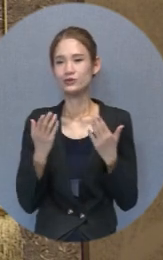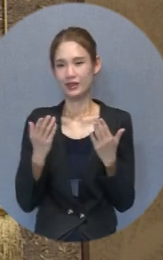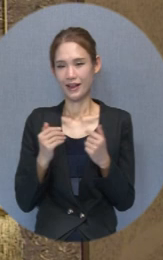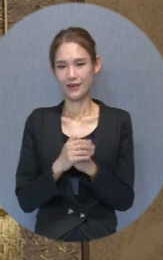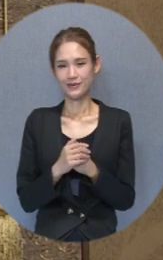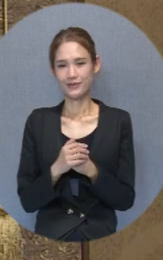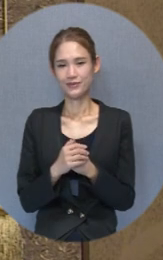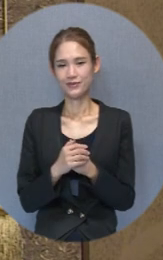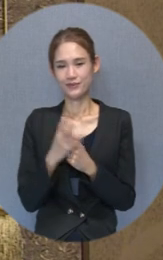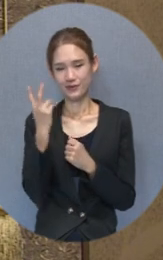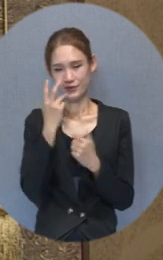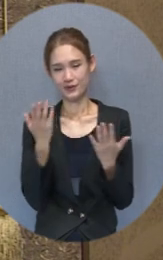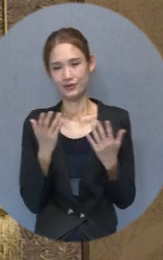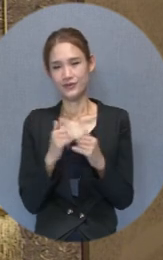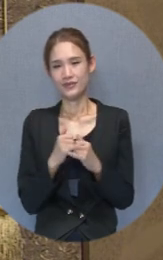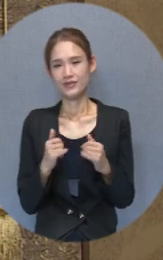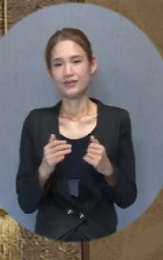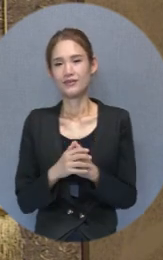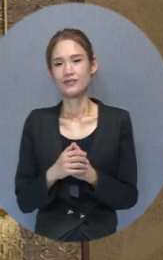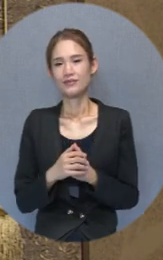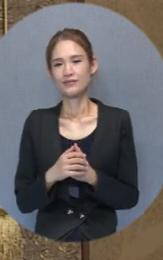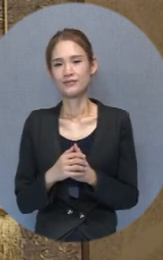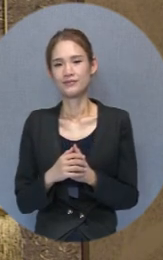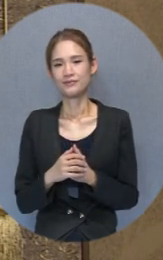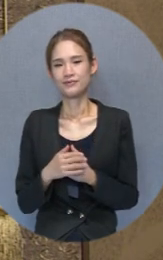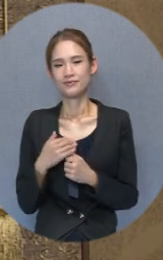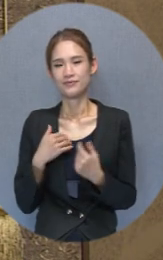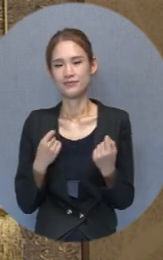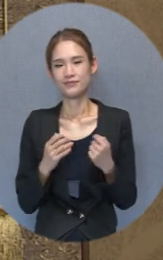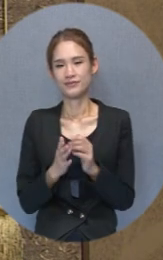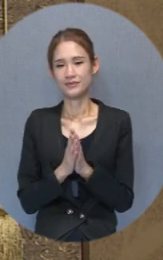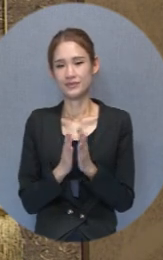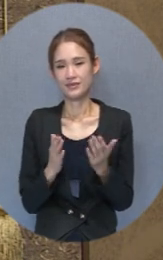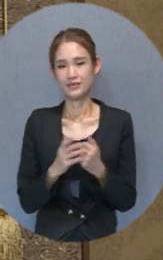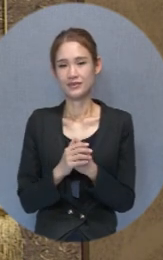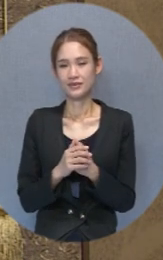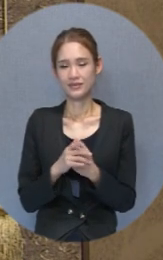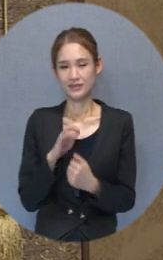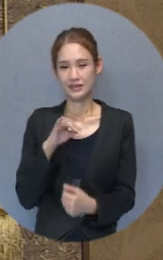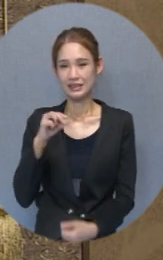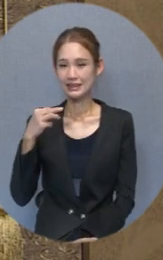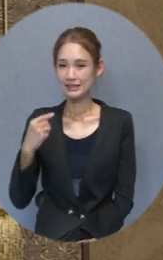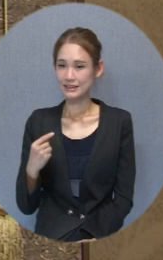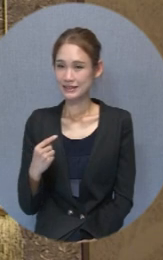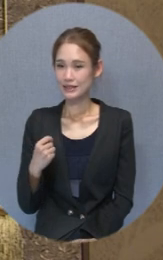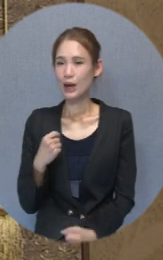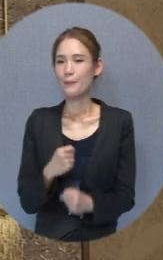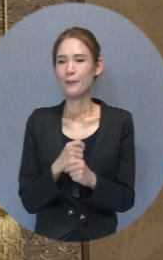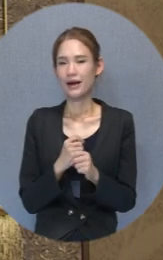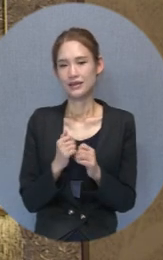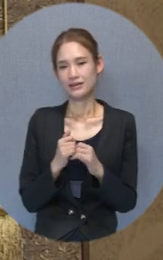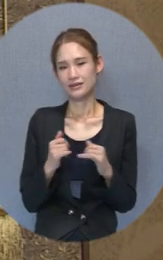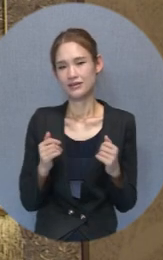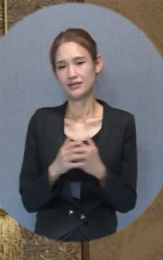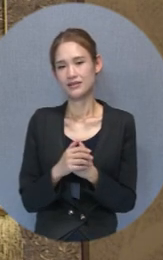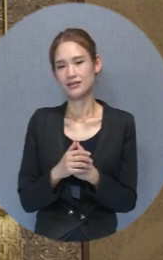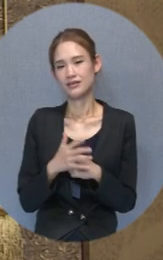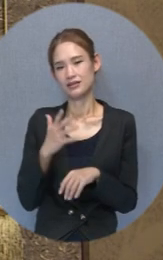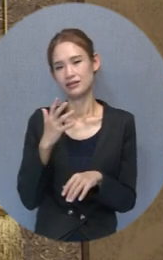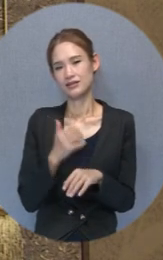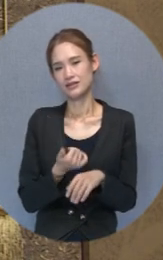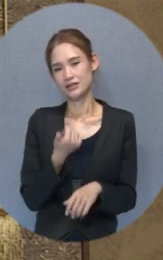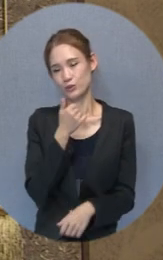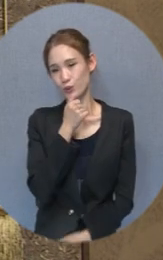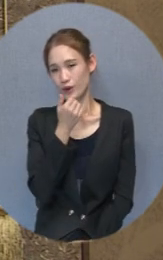검수 작업을 하시는 네, 네. 그래서 저희가 책이라든지 저희 쪽 키트를 하시는 분들은 네. 저희가